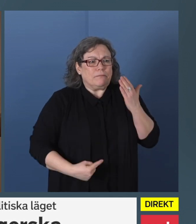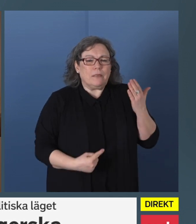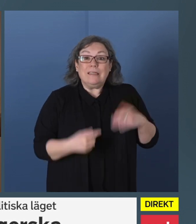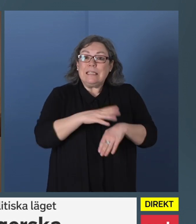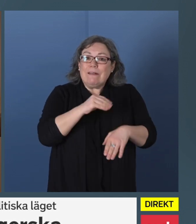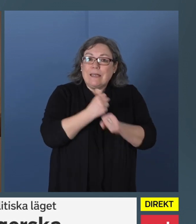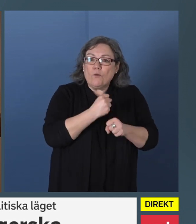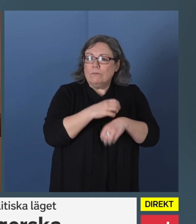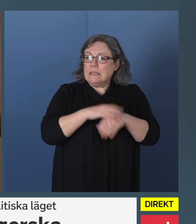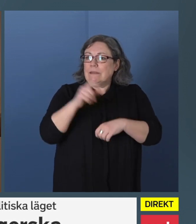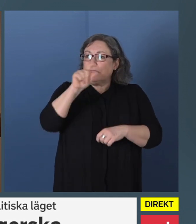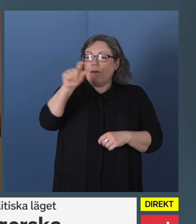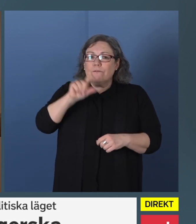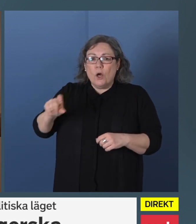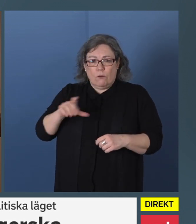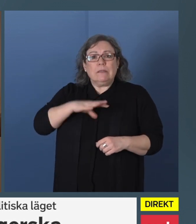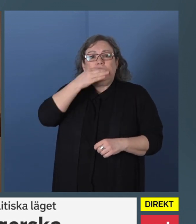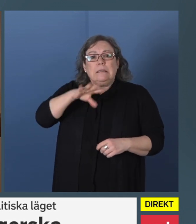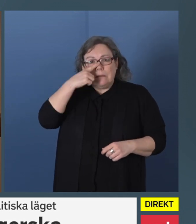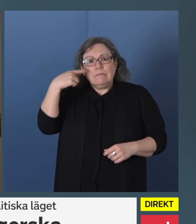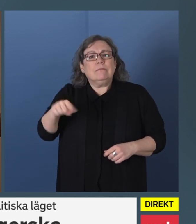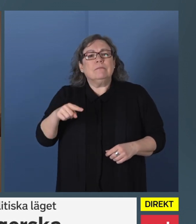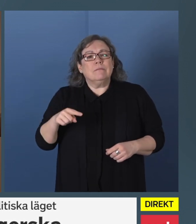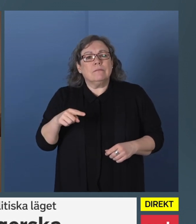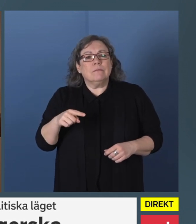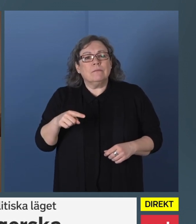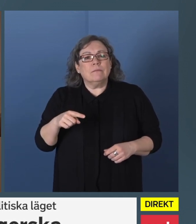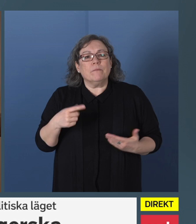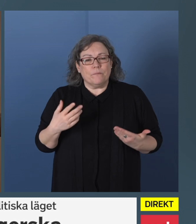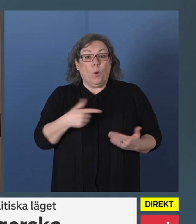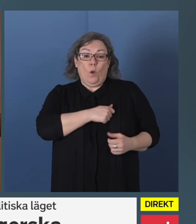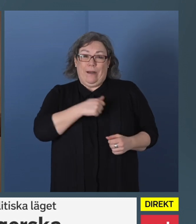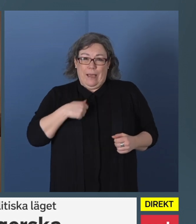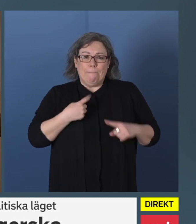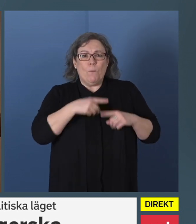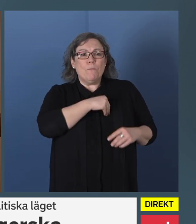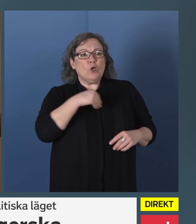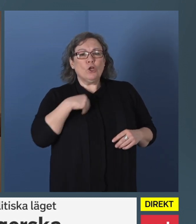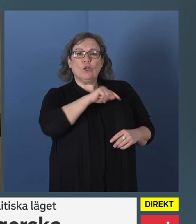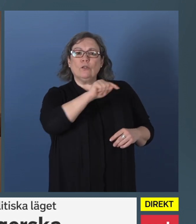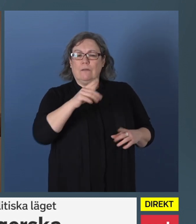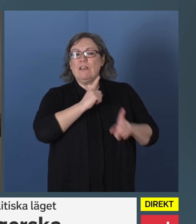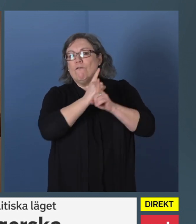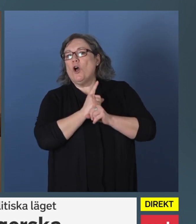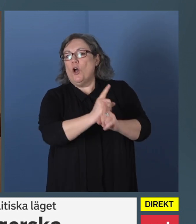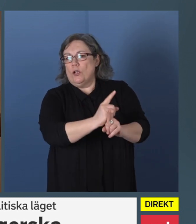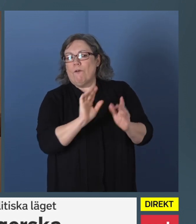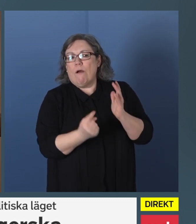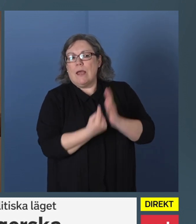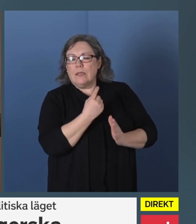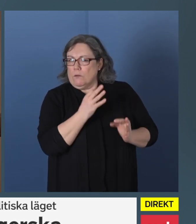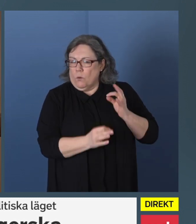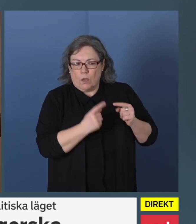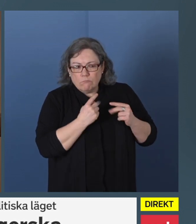företag riskerar att drabbas. Och här följer regeringen och myndigheterna den utvecklingen mycket